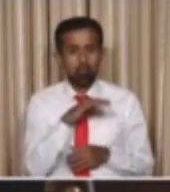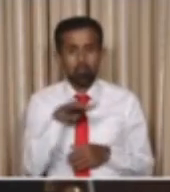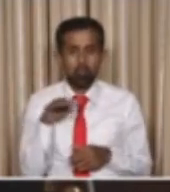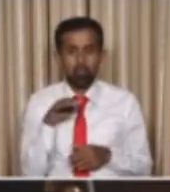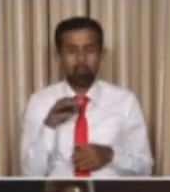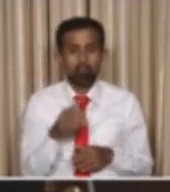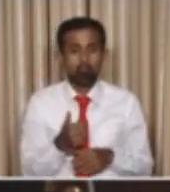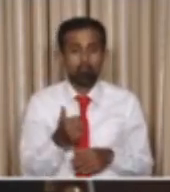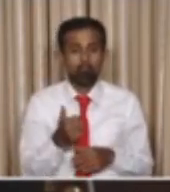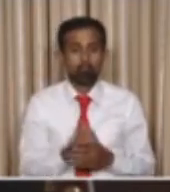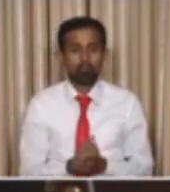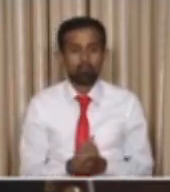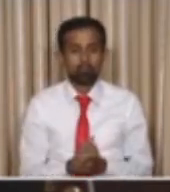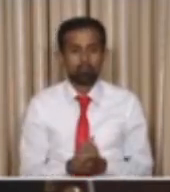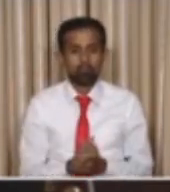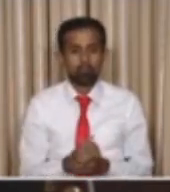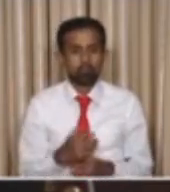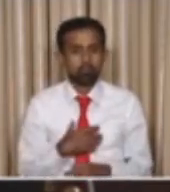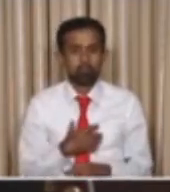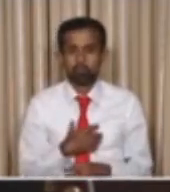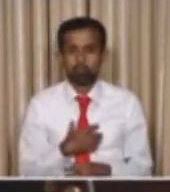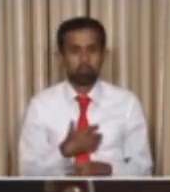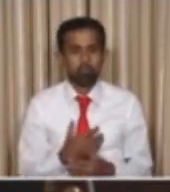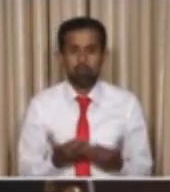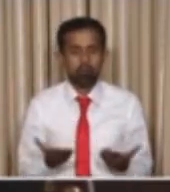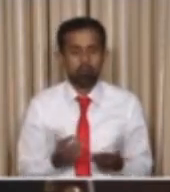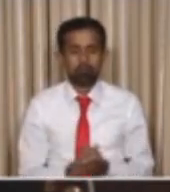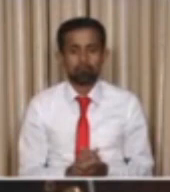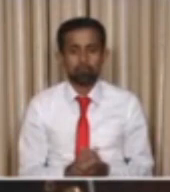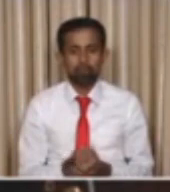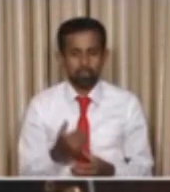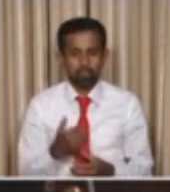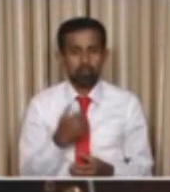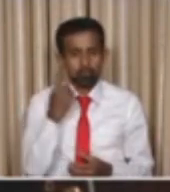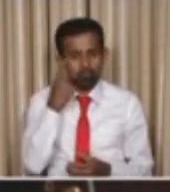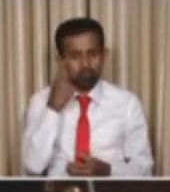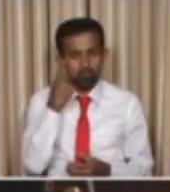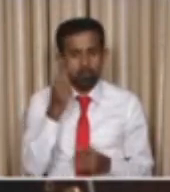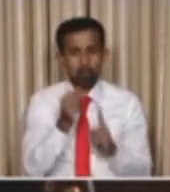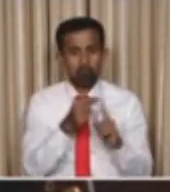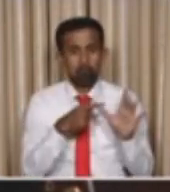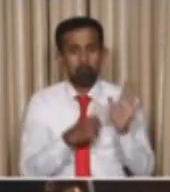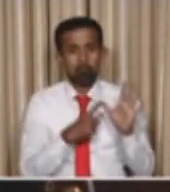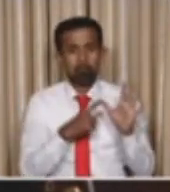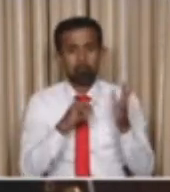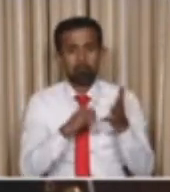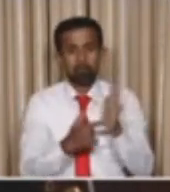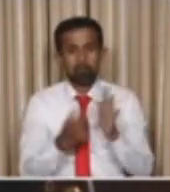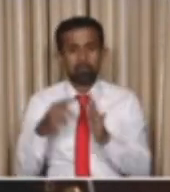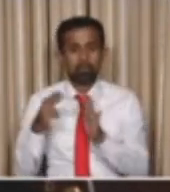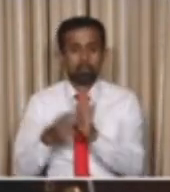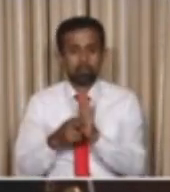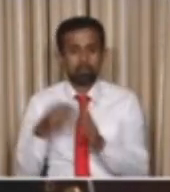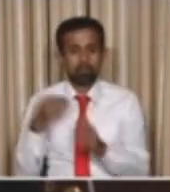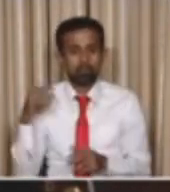සුවිශේෂ වශයෙන් කම්පණයටපත් වෙලා සිටිනවා. අපි දන්නවා පලස්තීනයේ අපේ සහෝදර